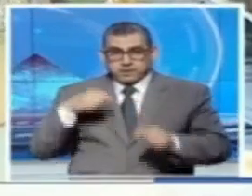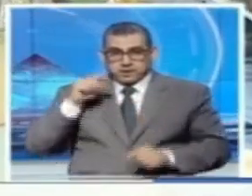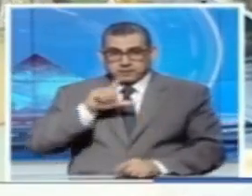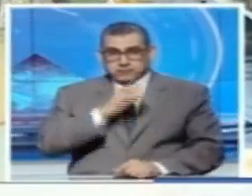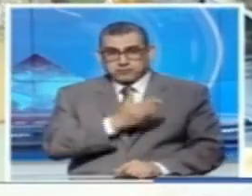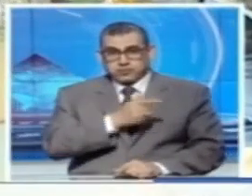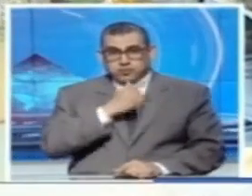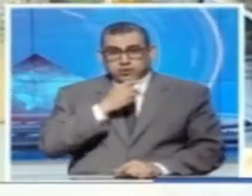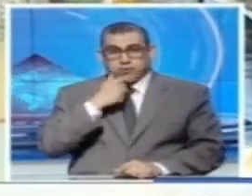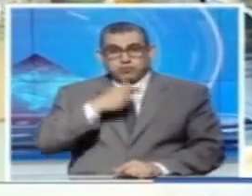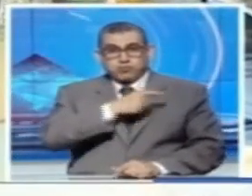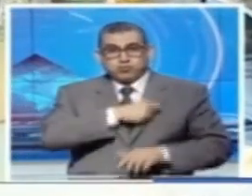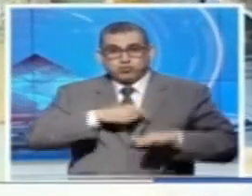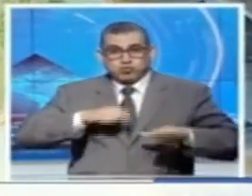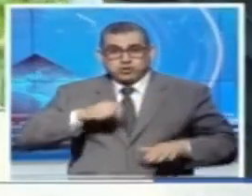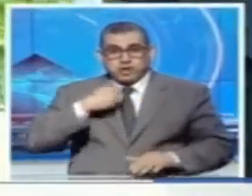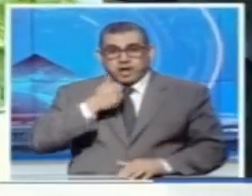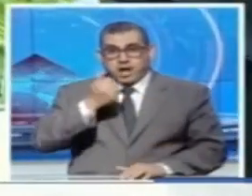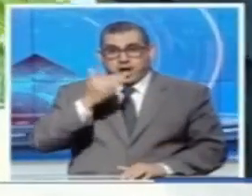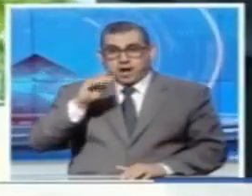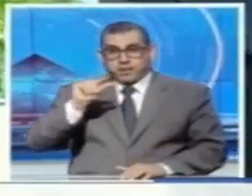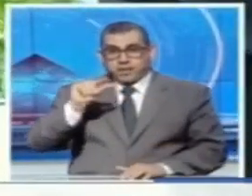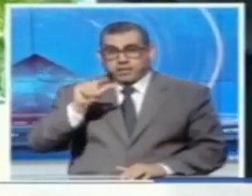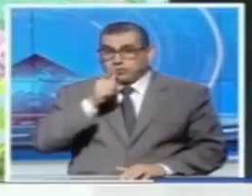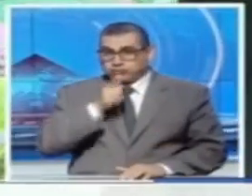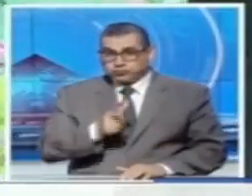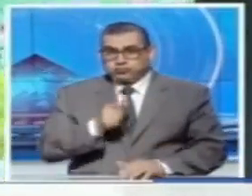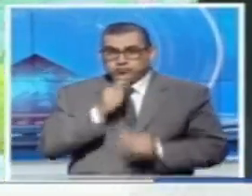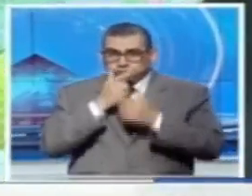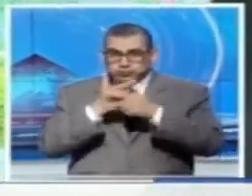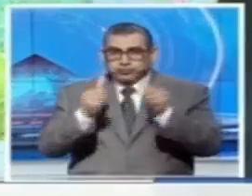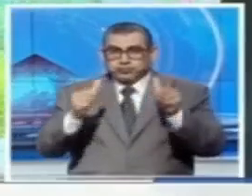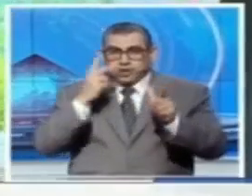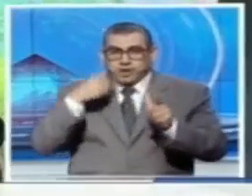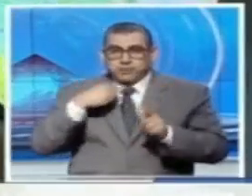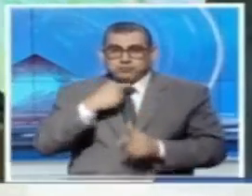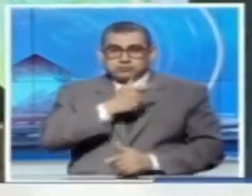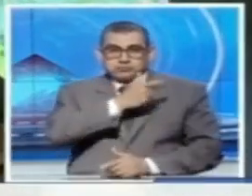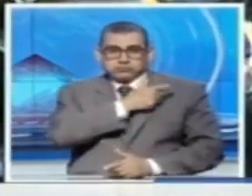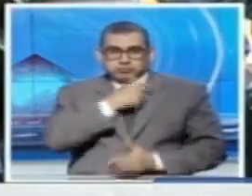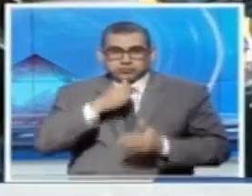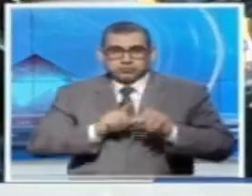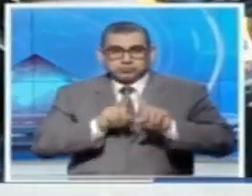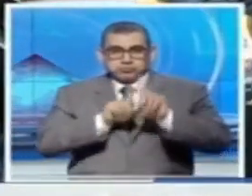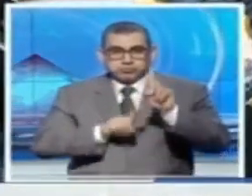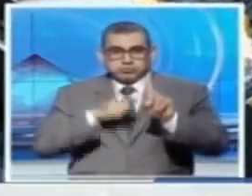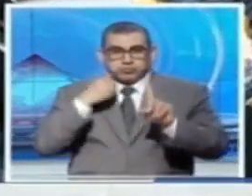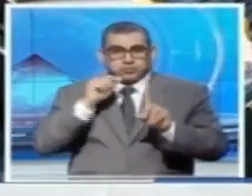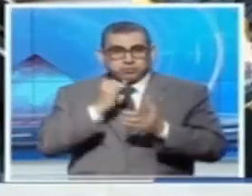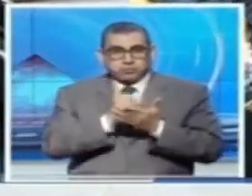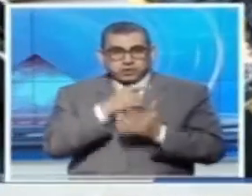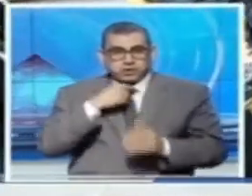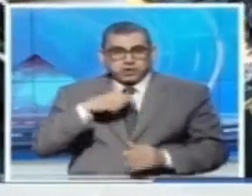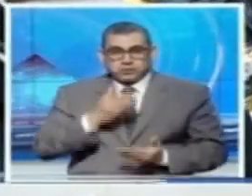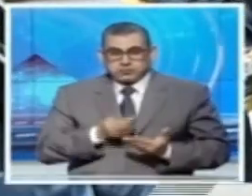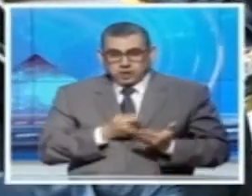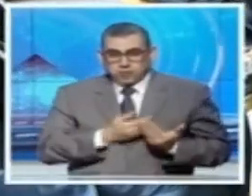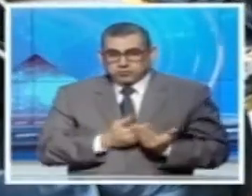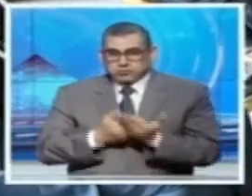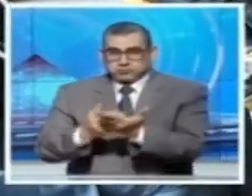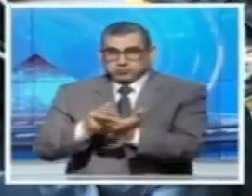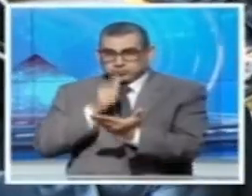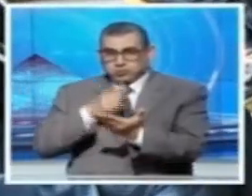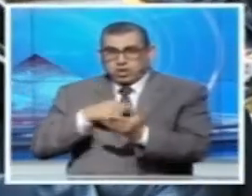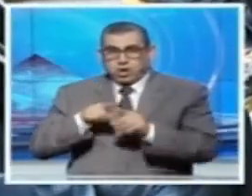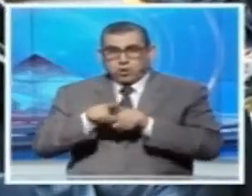الجمهورية المستشار أحمد فهمي صرح بأن الفريق أول توت جلوك سلم السيد الرئيس رسالة من